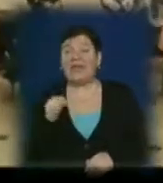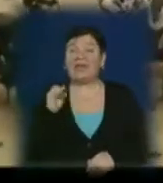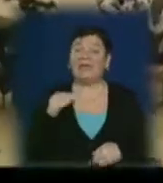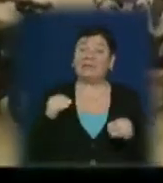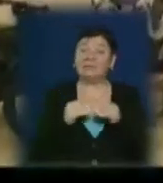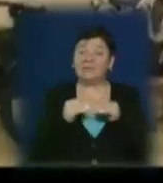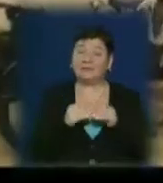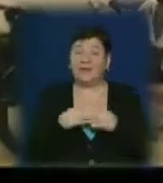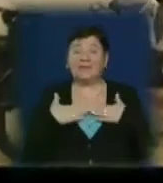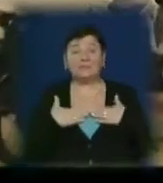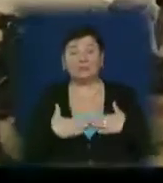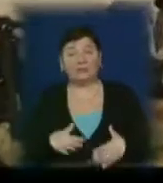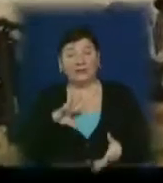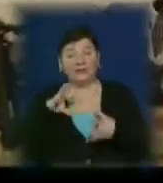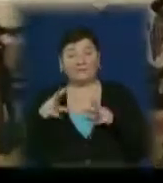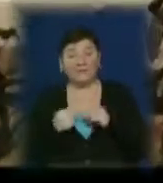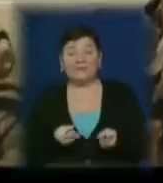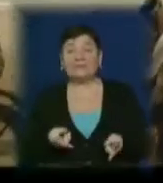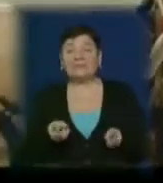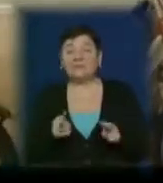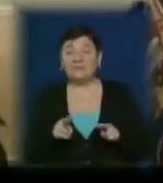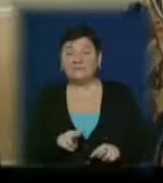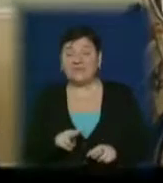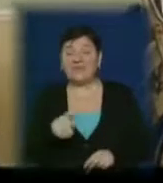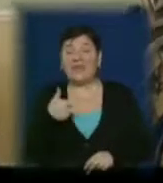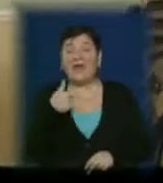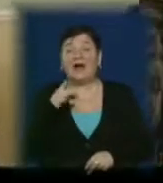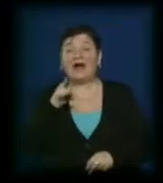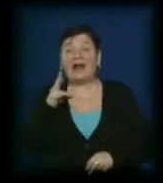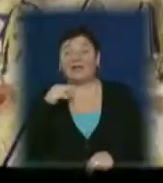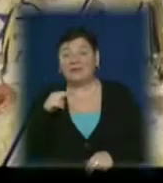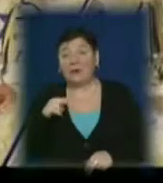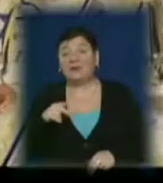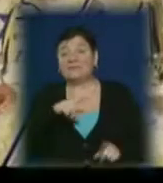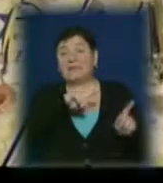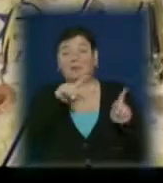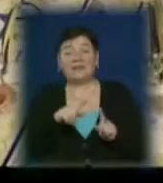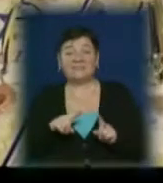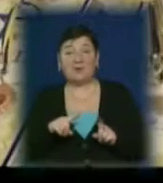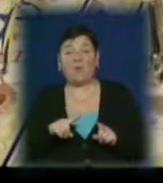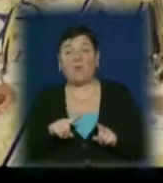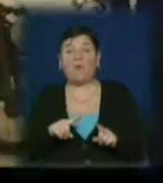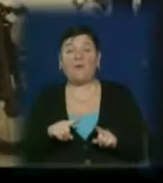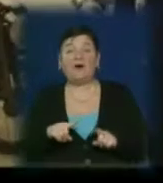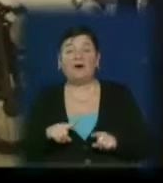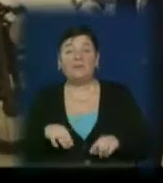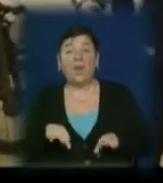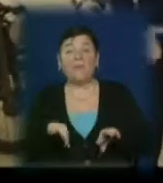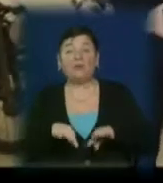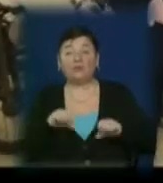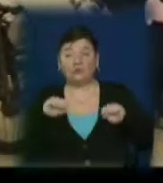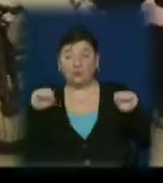Задоволений результатами року минулого залишився і гранд закарпатського мотоспорту, майстер спорту Радянського